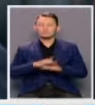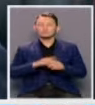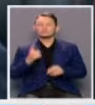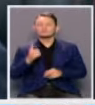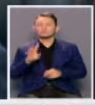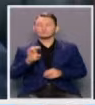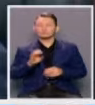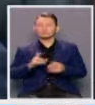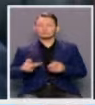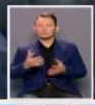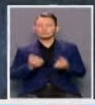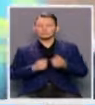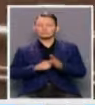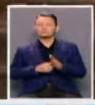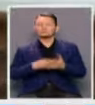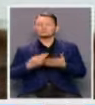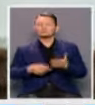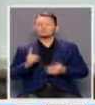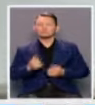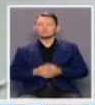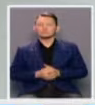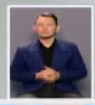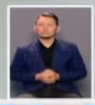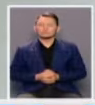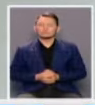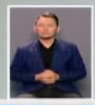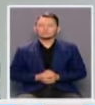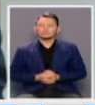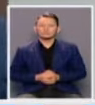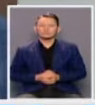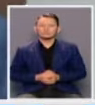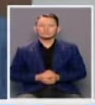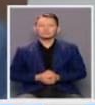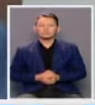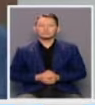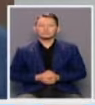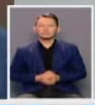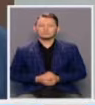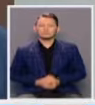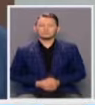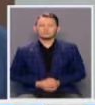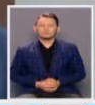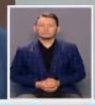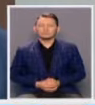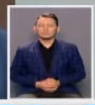400 адам алды? Бұл 400 адам дейтін біз іздек сел сельский округта жазды.